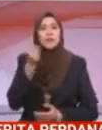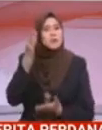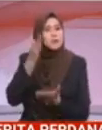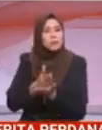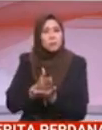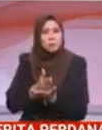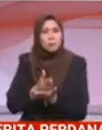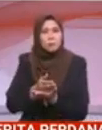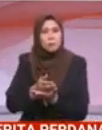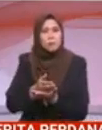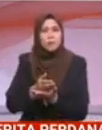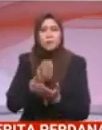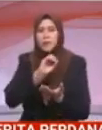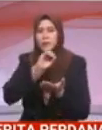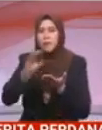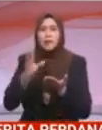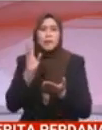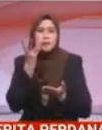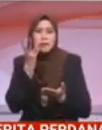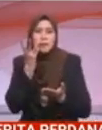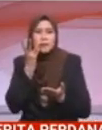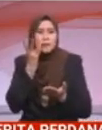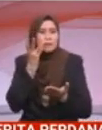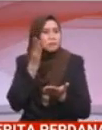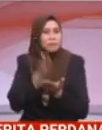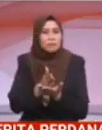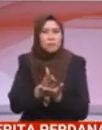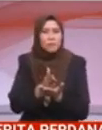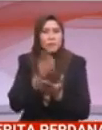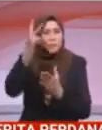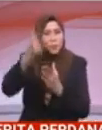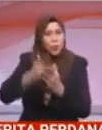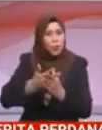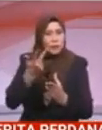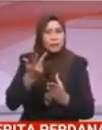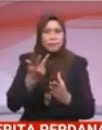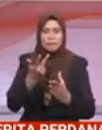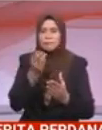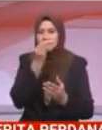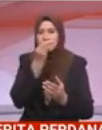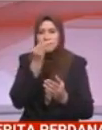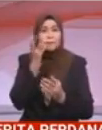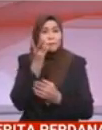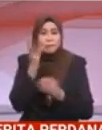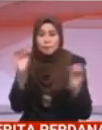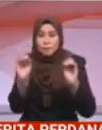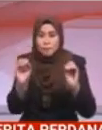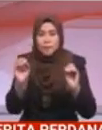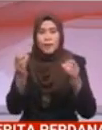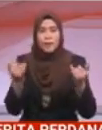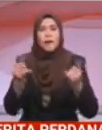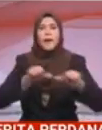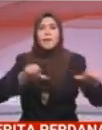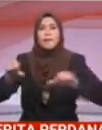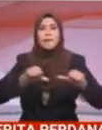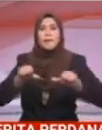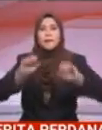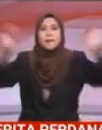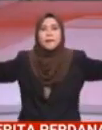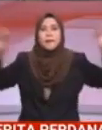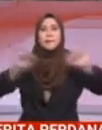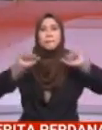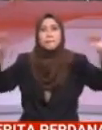habis-habisan. Saya buang karbohidrat, saya buang nasi untuk total 3 bulan. Saya memang tak sentuh langsung dan saya aktif kat gym.